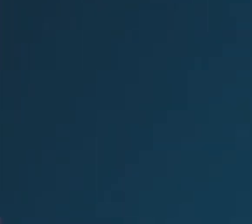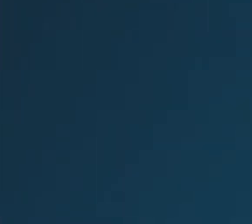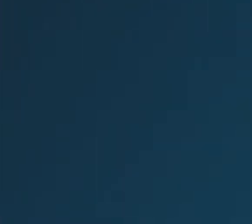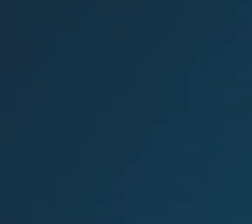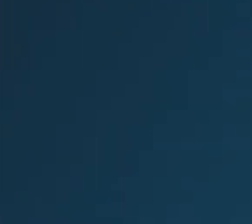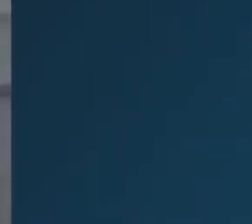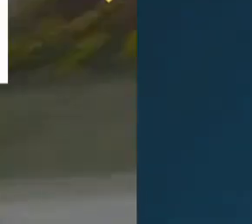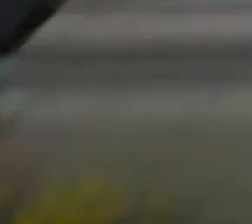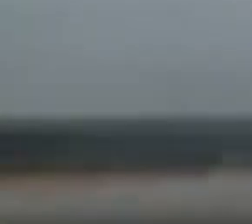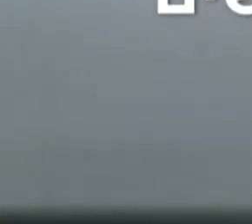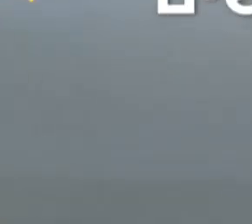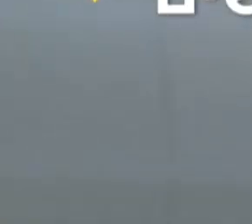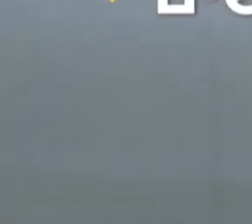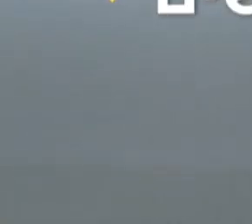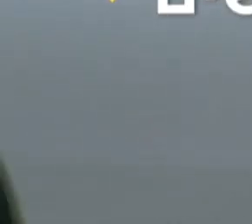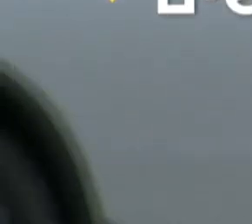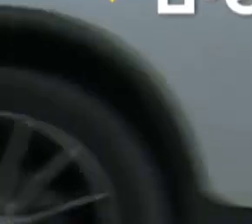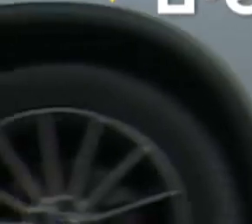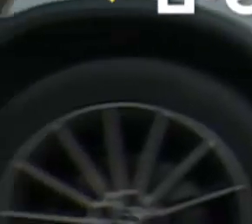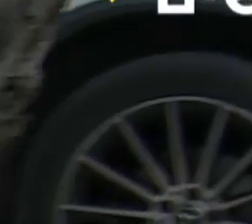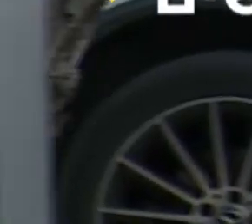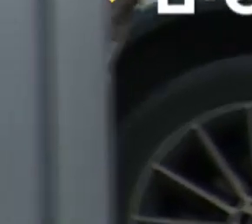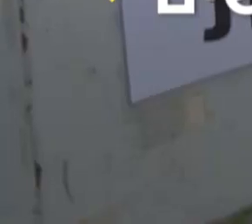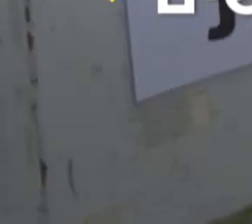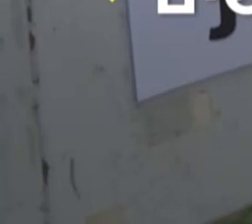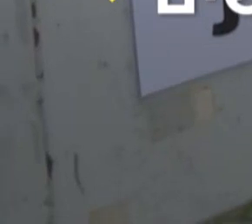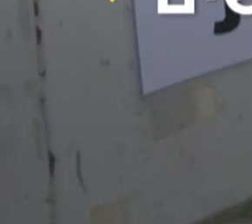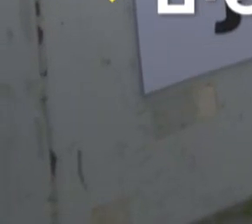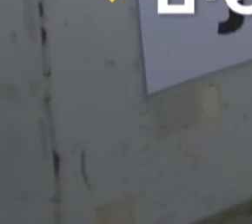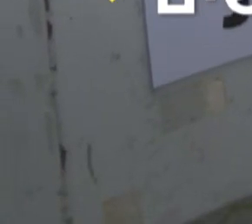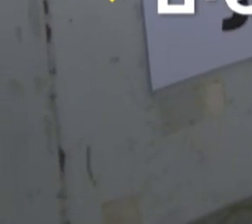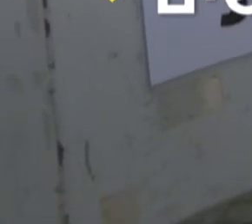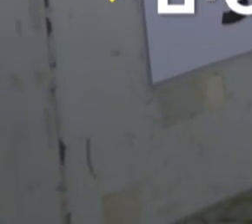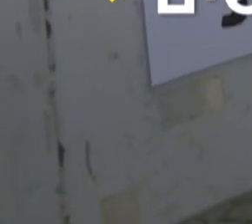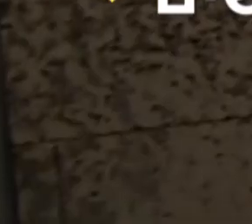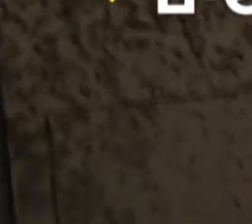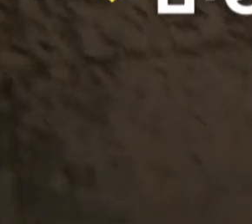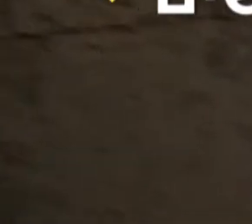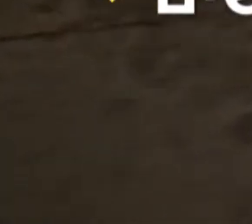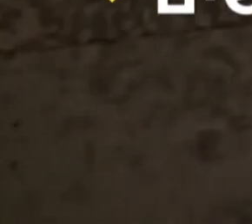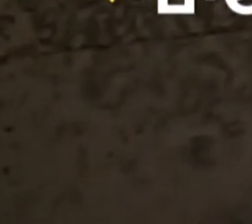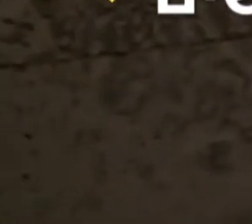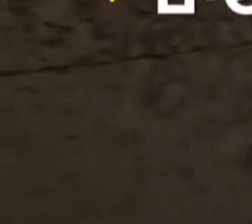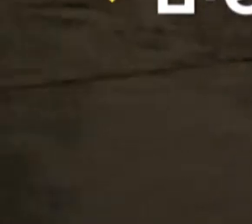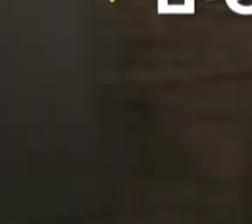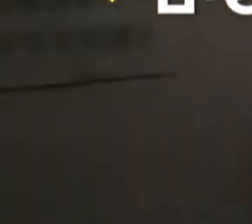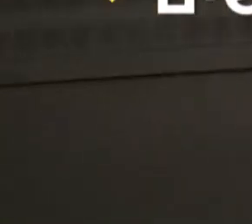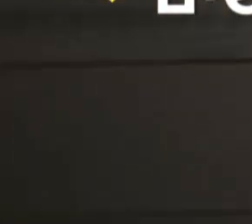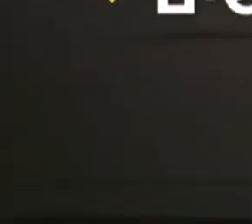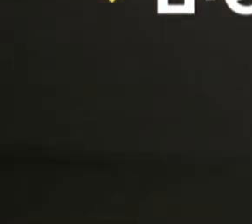חדשות הערב. בחירות 2019. יממה לסגירת הרשימות. רונן, אפשר לברך על